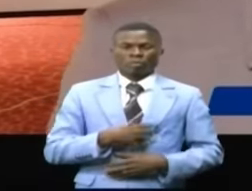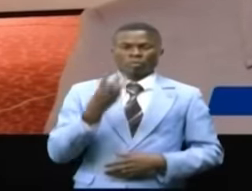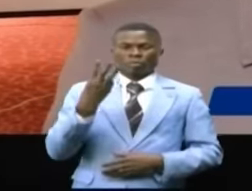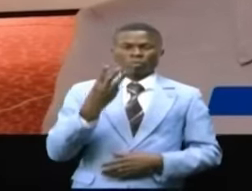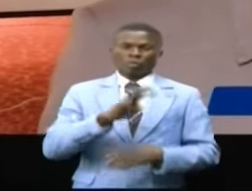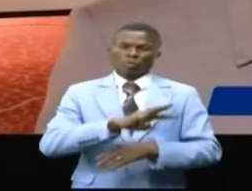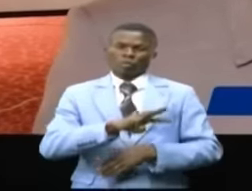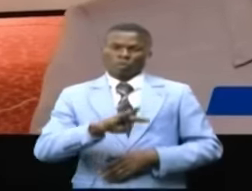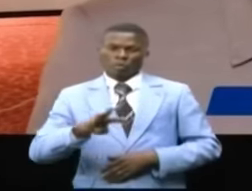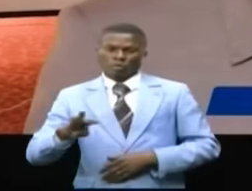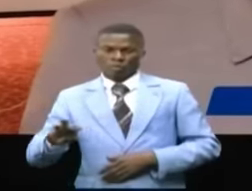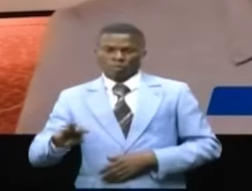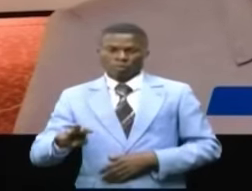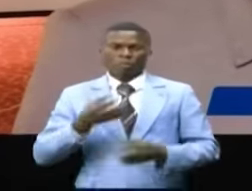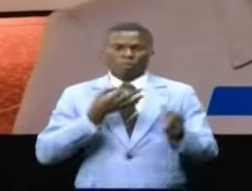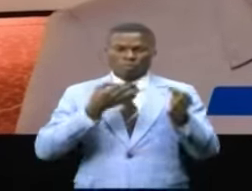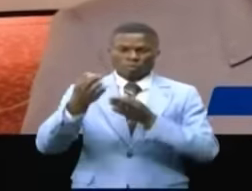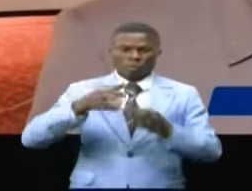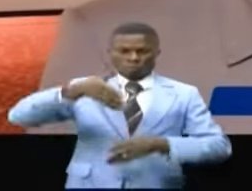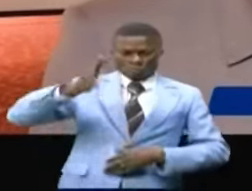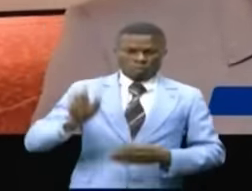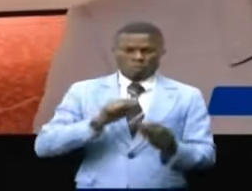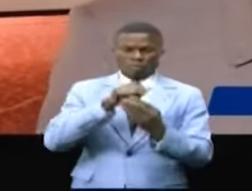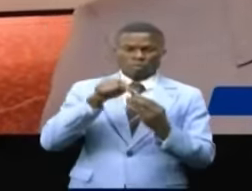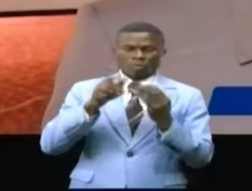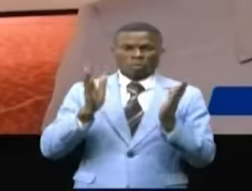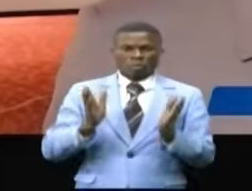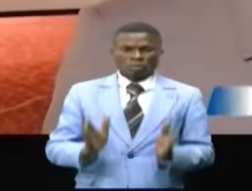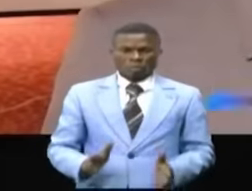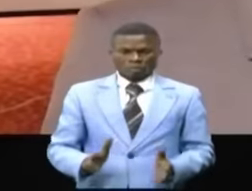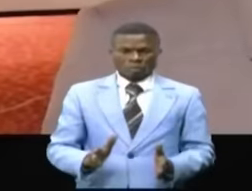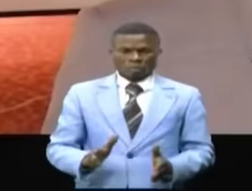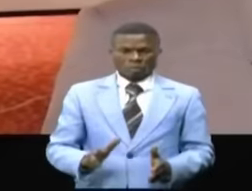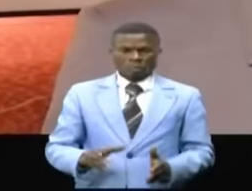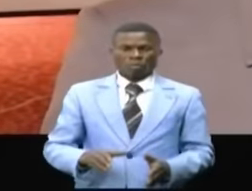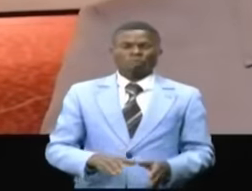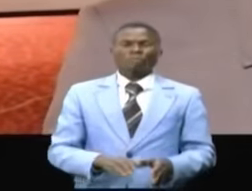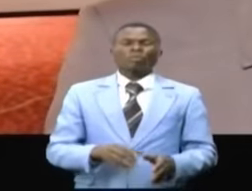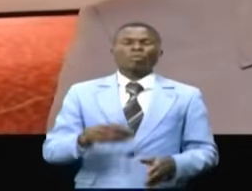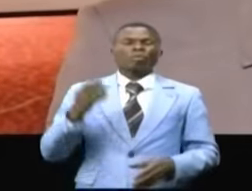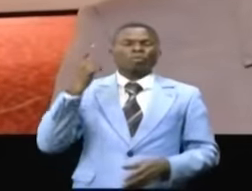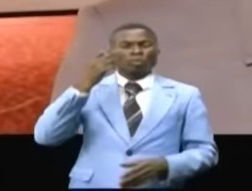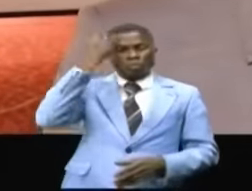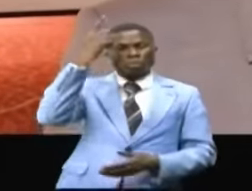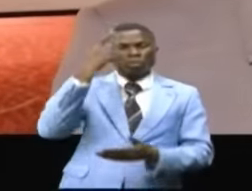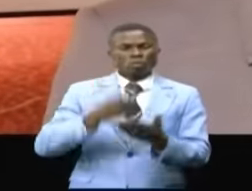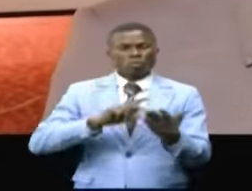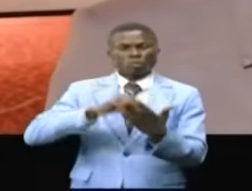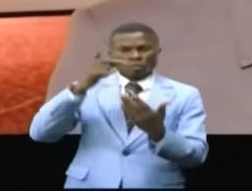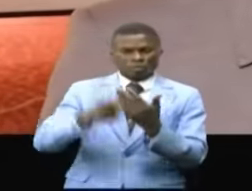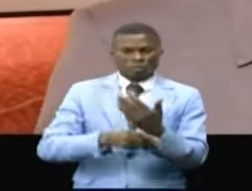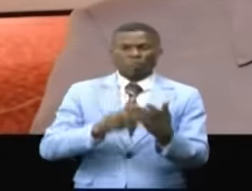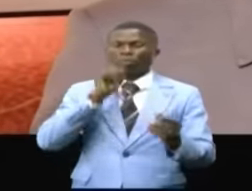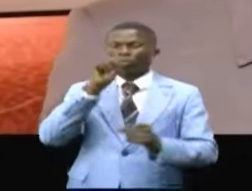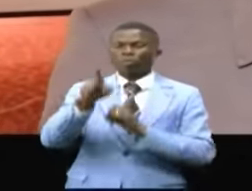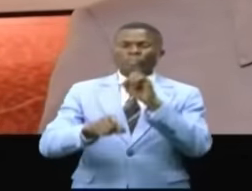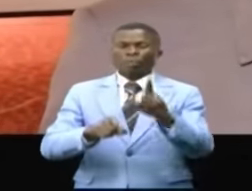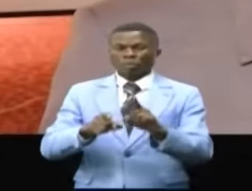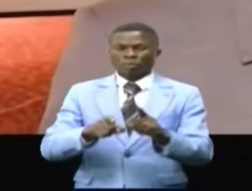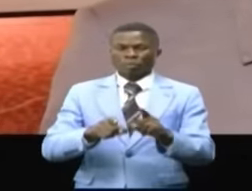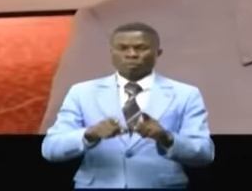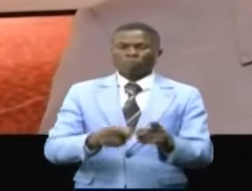heures pour expliquer aux experts comptables ce que nous entendons par la planification de l'audit,